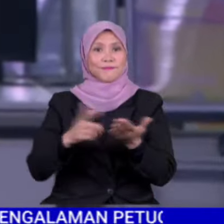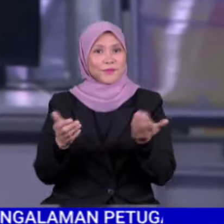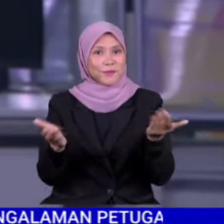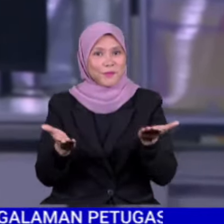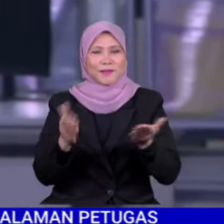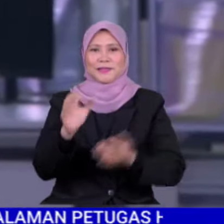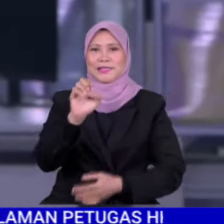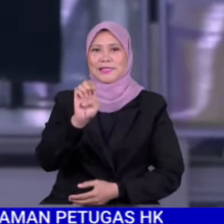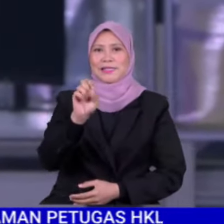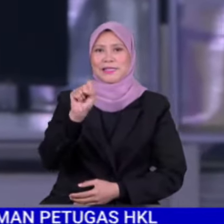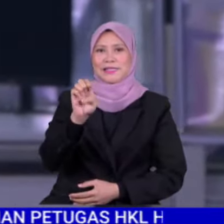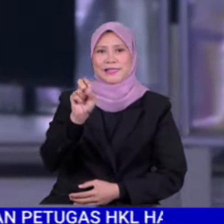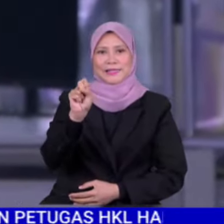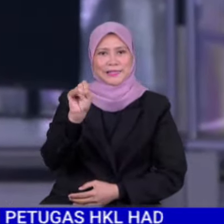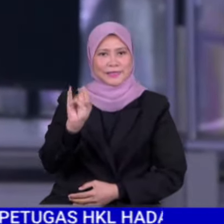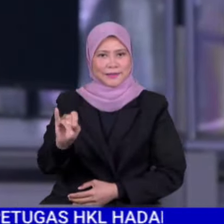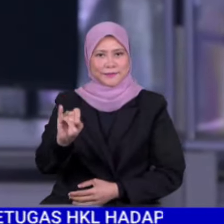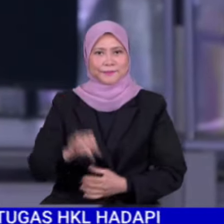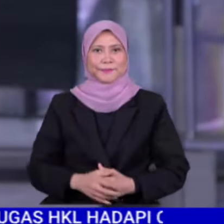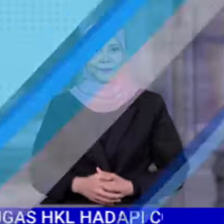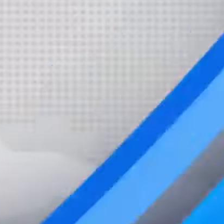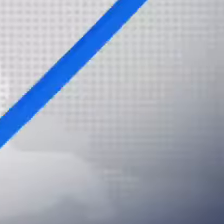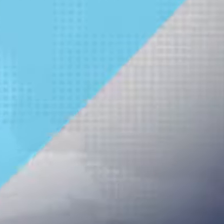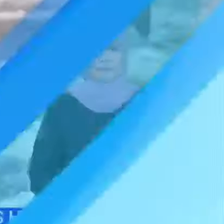segmen Esensi.